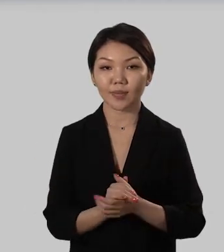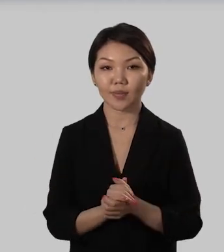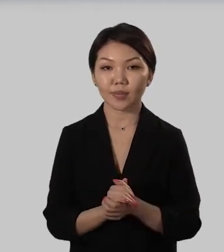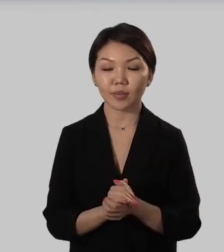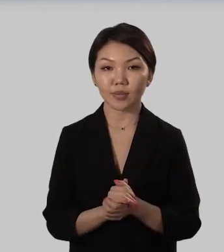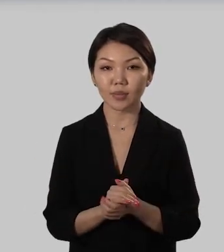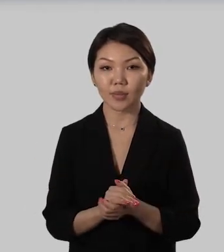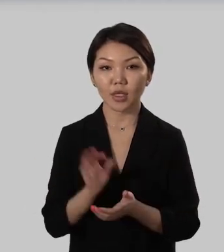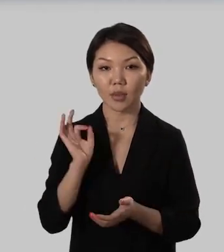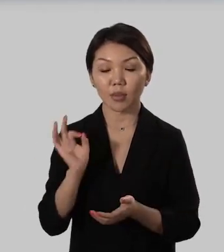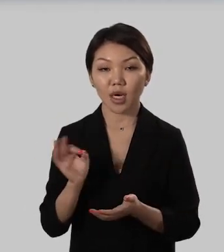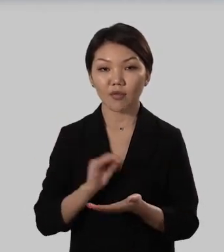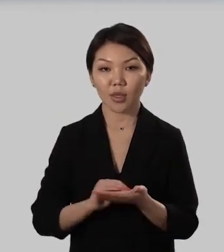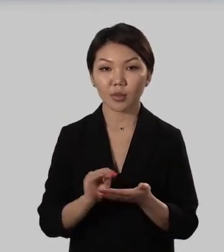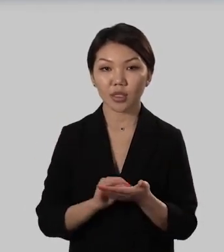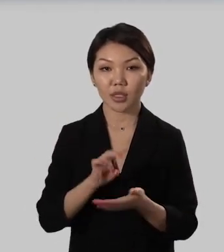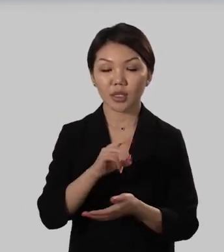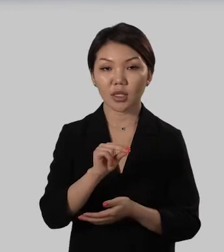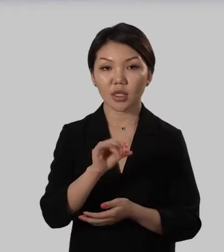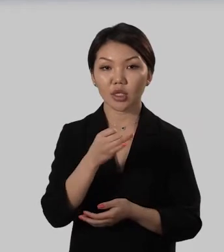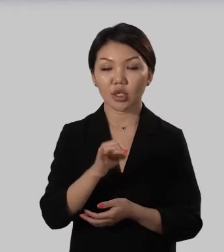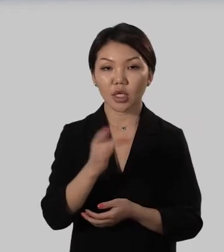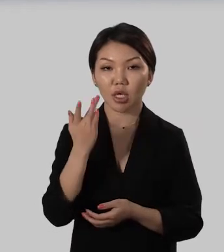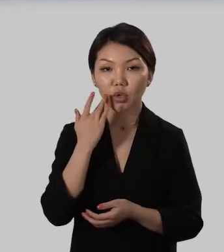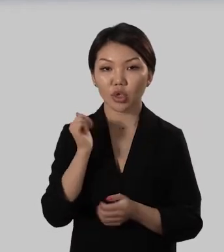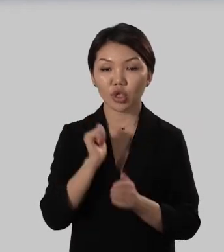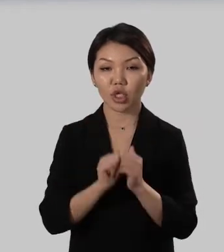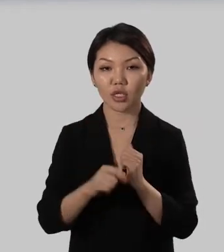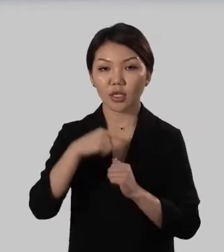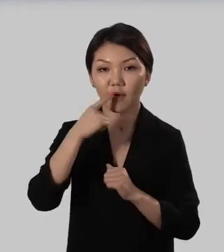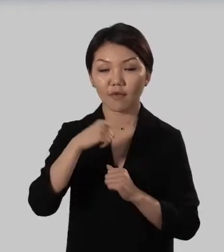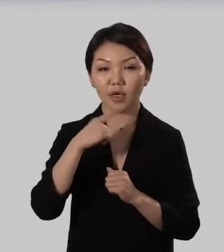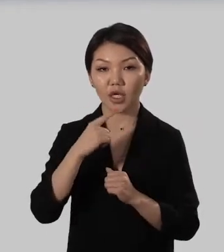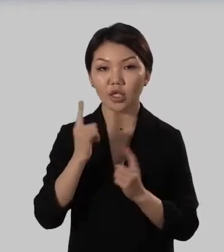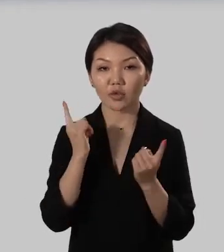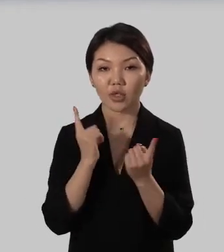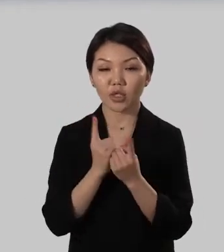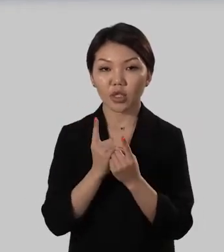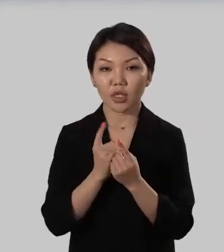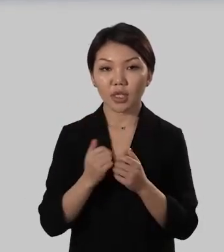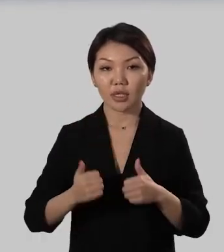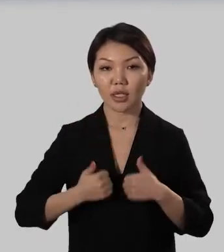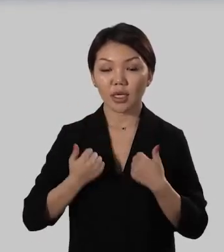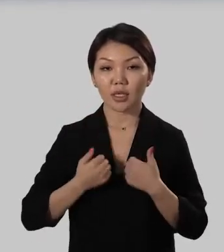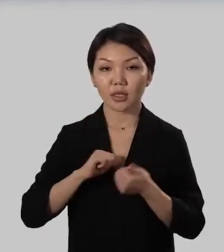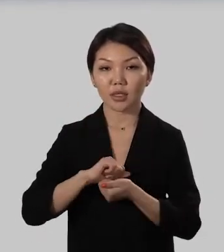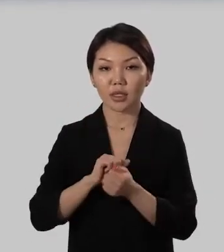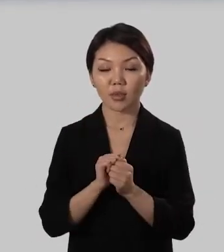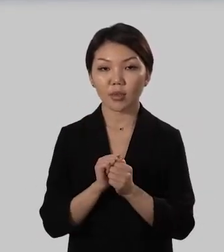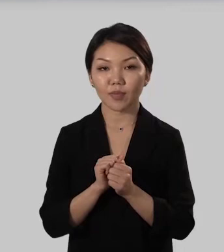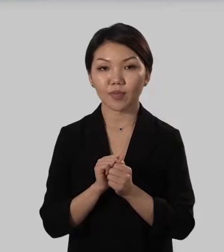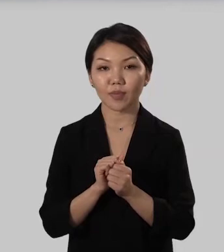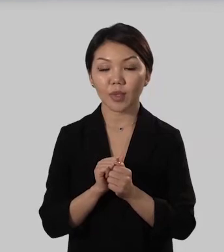правописание наречий которые часто встречаются в речи старайтесь запомнить для этого как можно